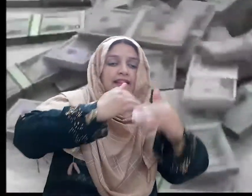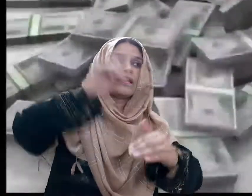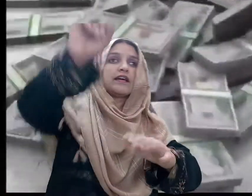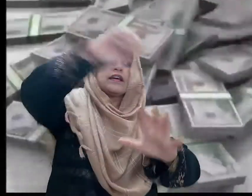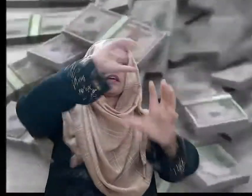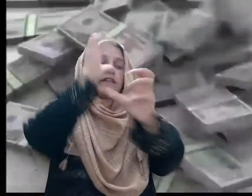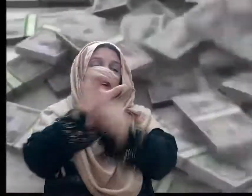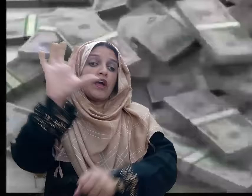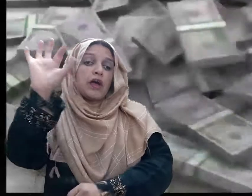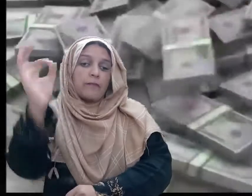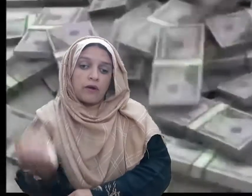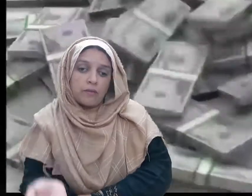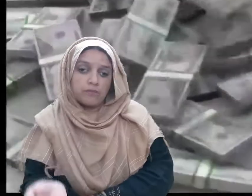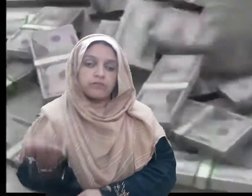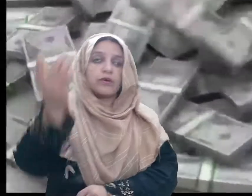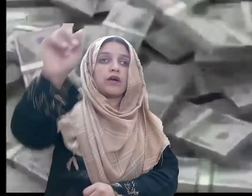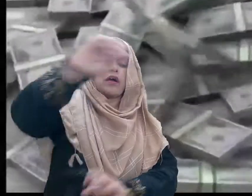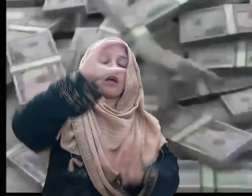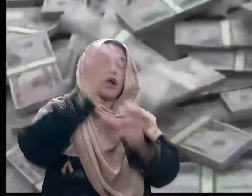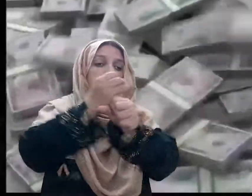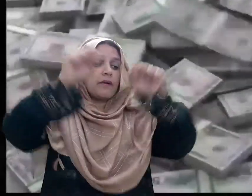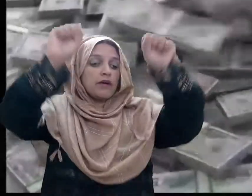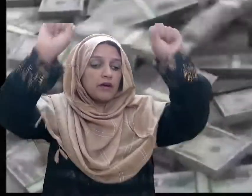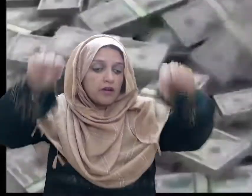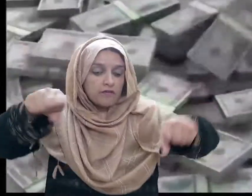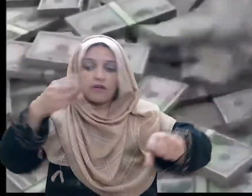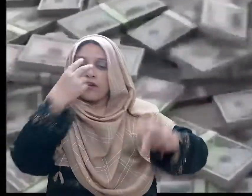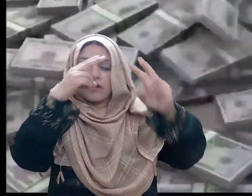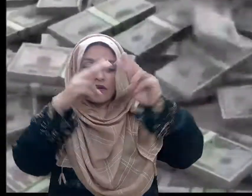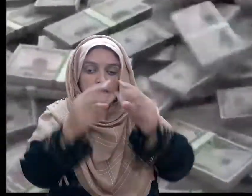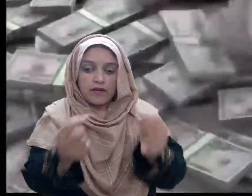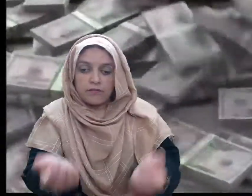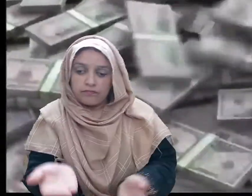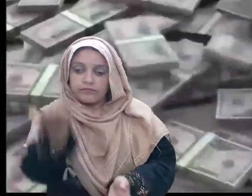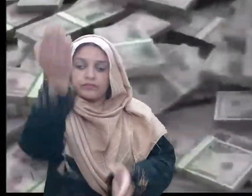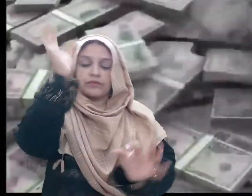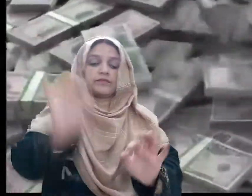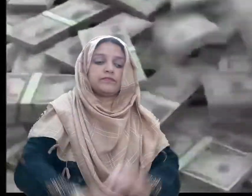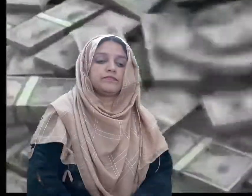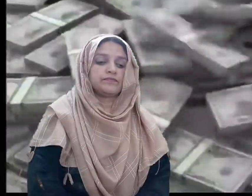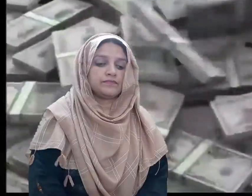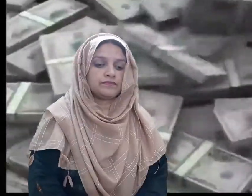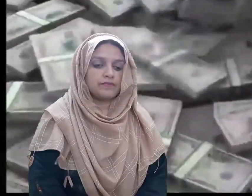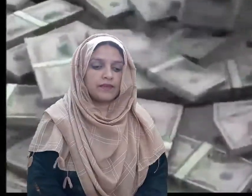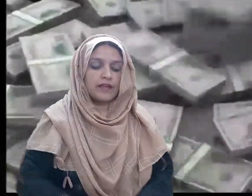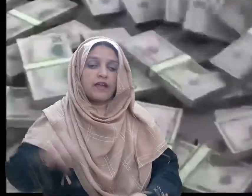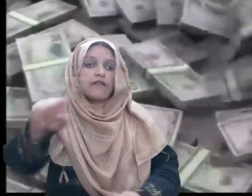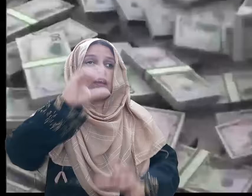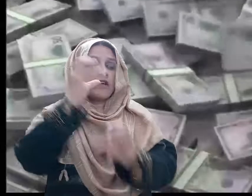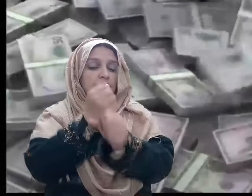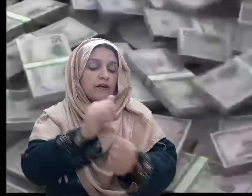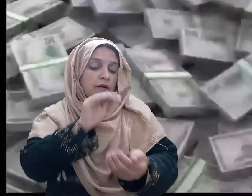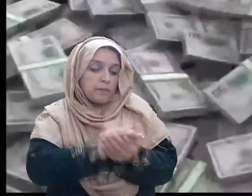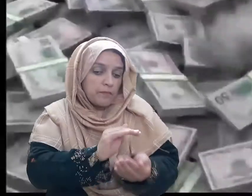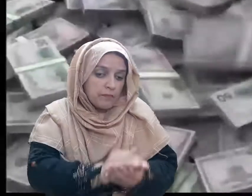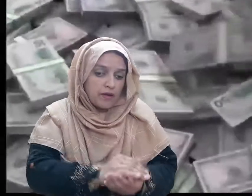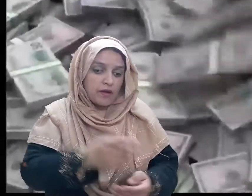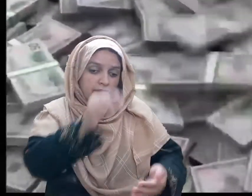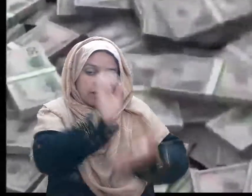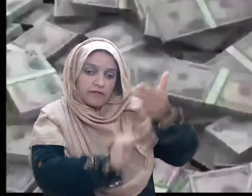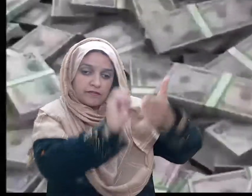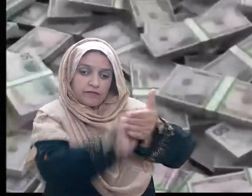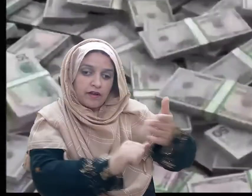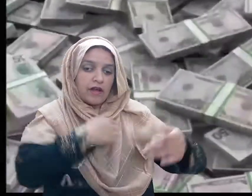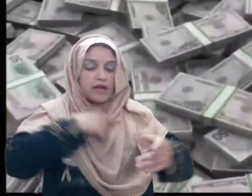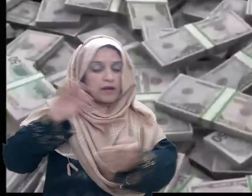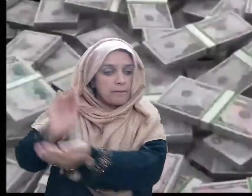زیادہ اسلامی ممالک ہیں جو کہ بہترین افواج کے حامل ہیں، جو کہ سالانہ اپنے بجٹ میں سے ایک خطیر رقم اپنے دفاع